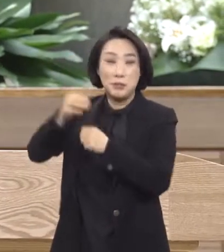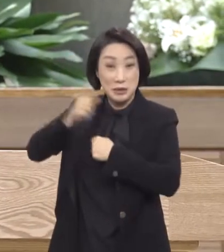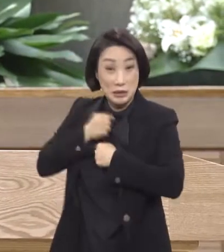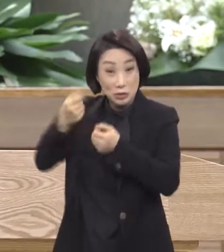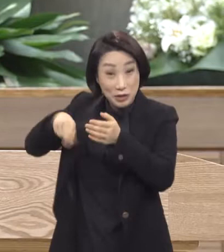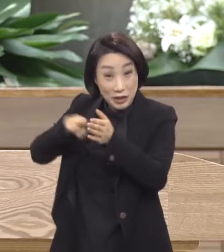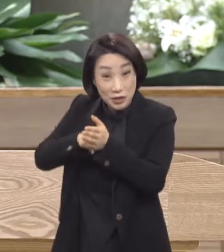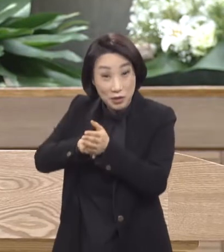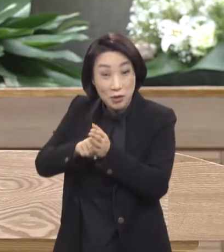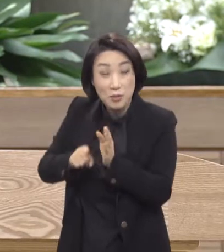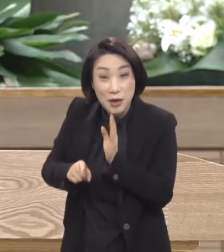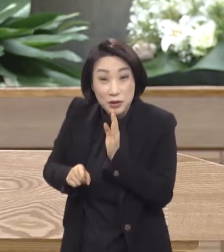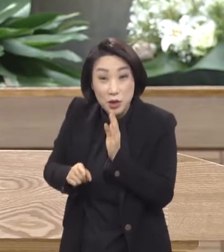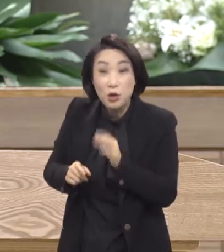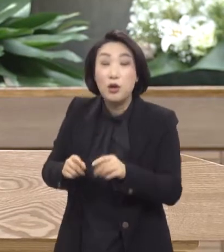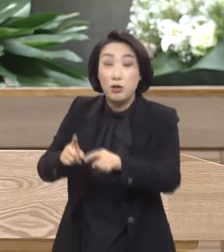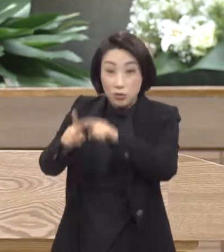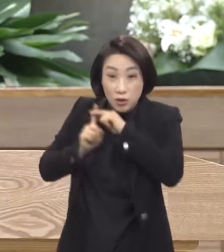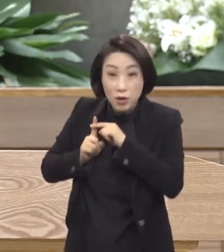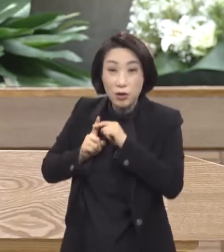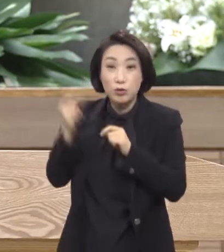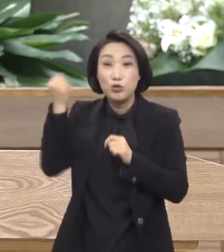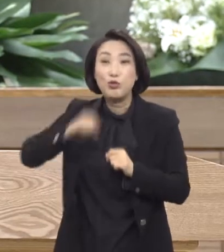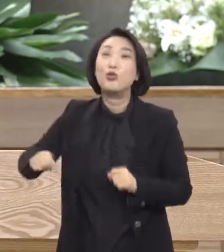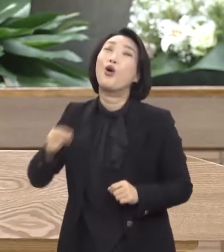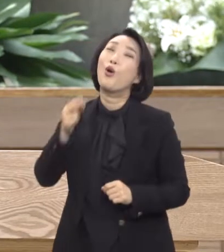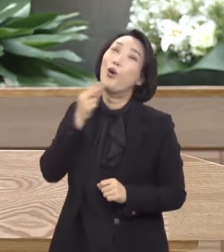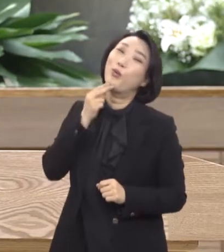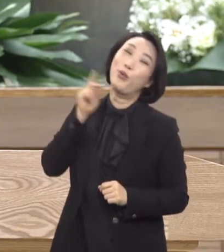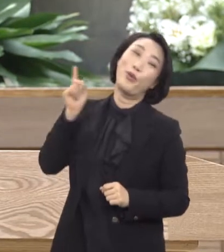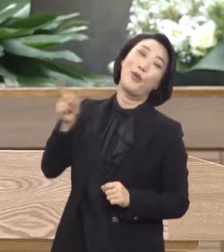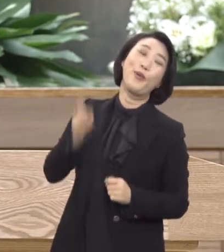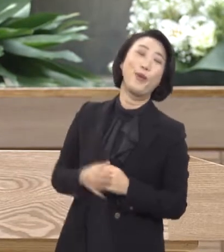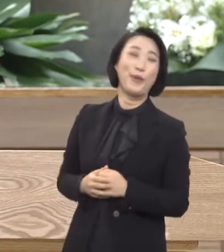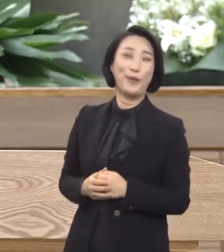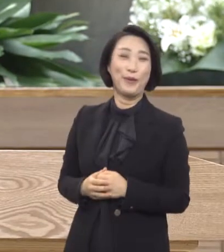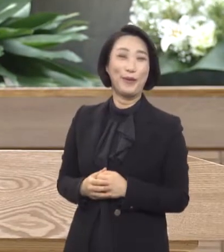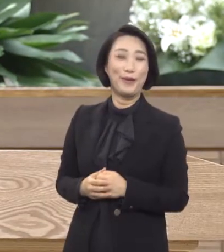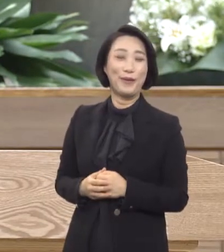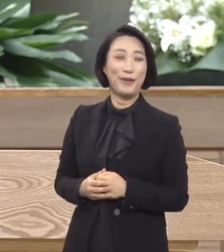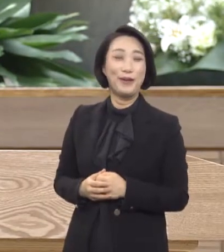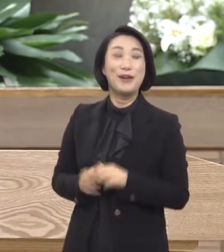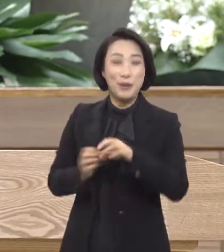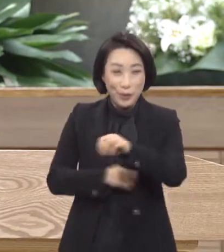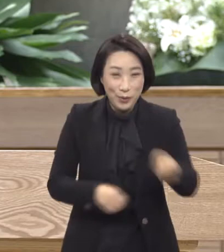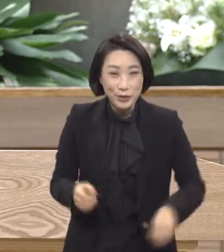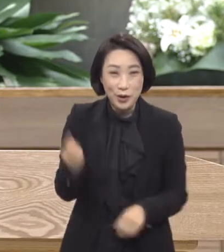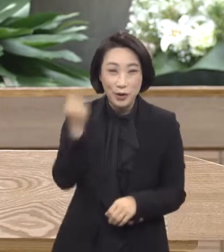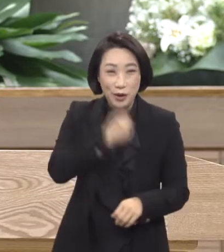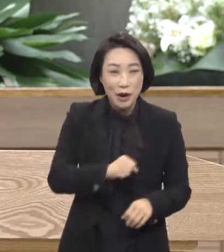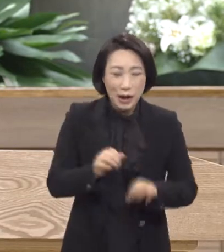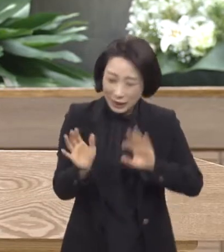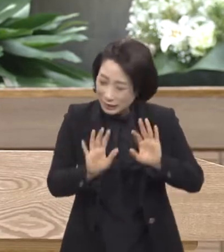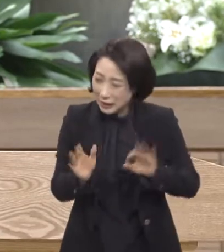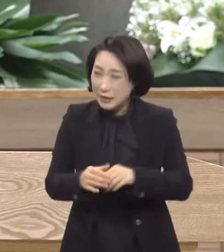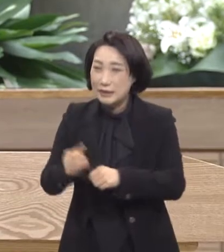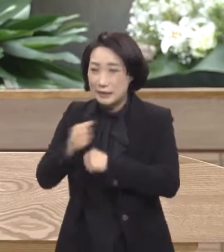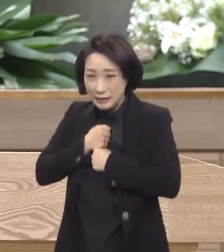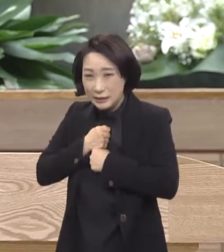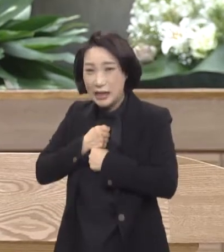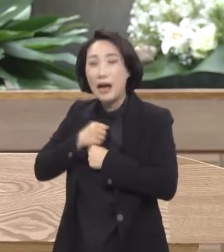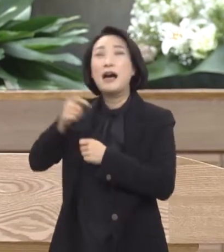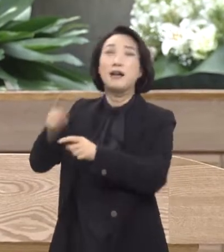위해서 죽을지라도 거역할 수 없어서 차라리 거역하느니 지키다